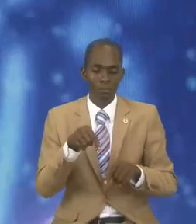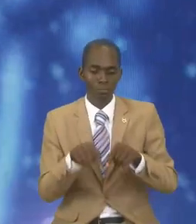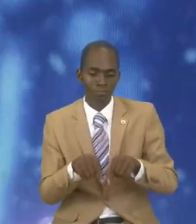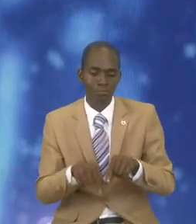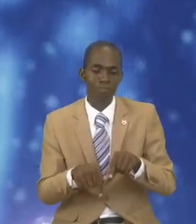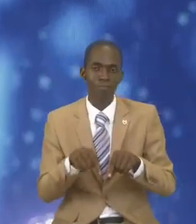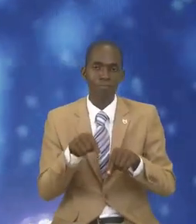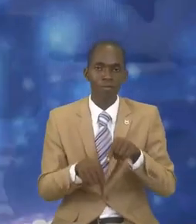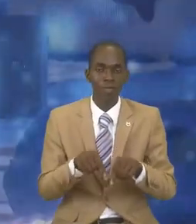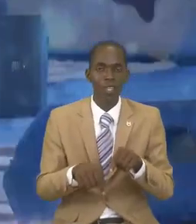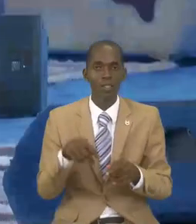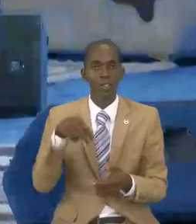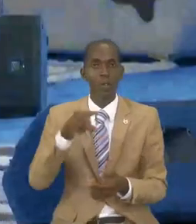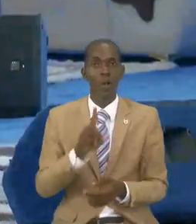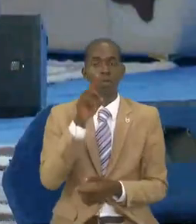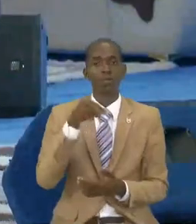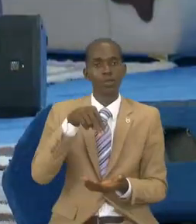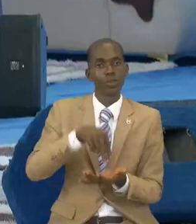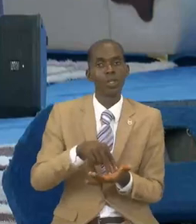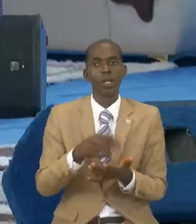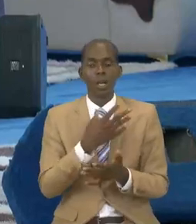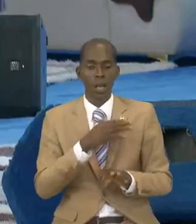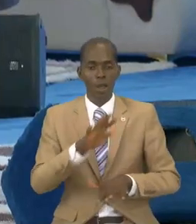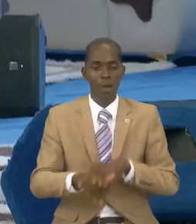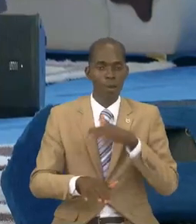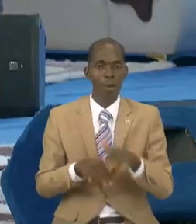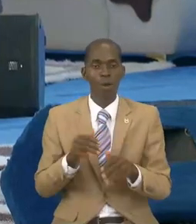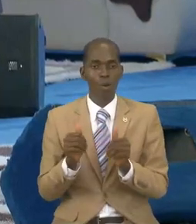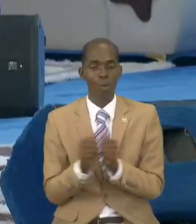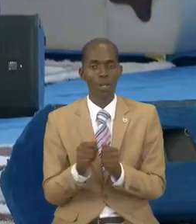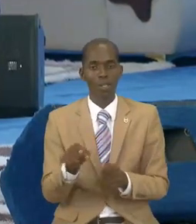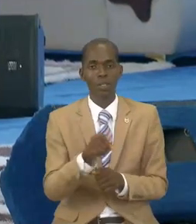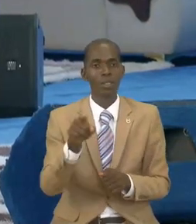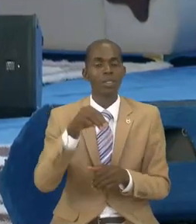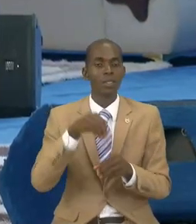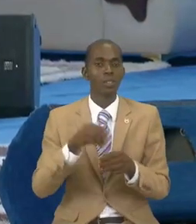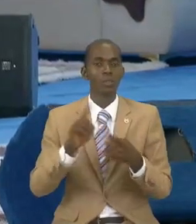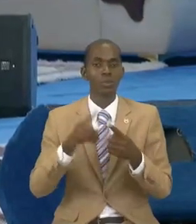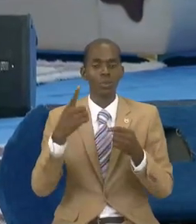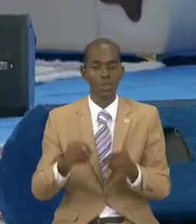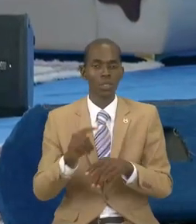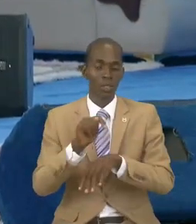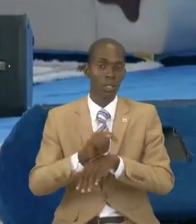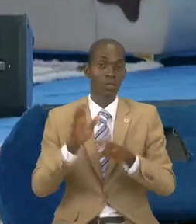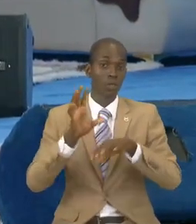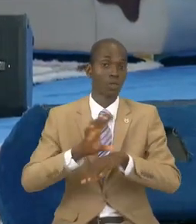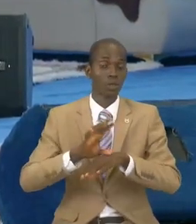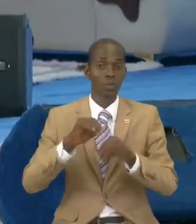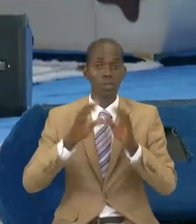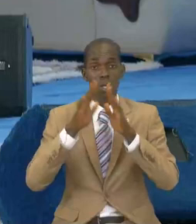mit à marcher. Il entra avec eux dans le temple, marchant, sautant